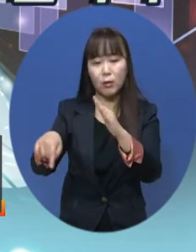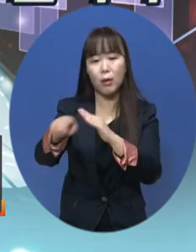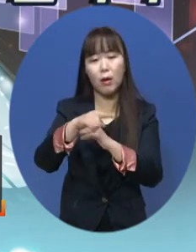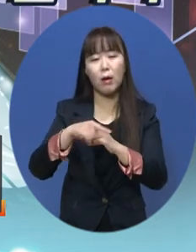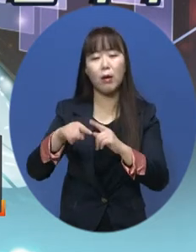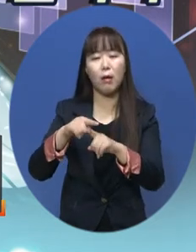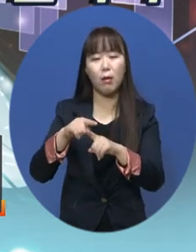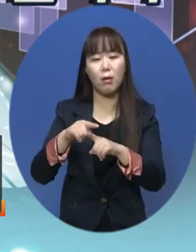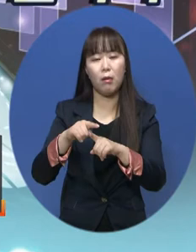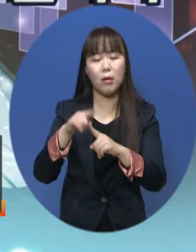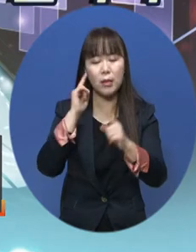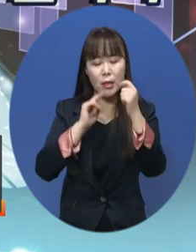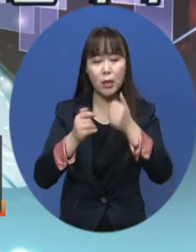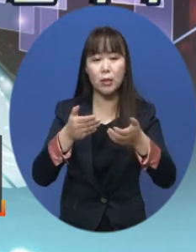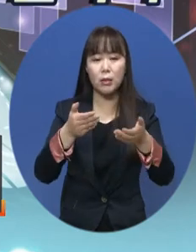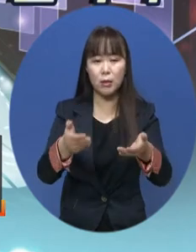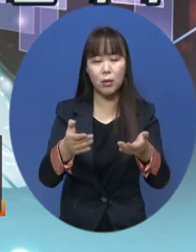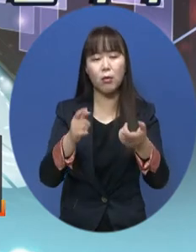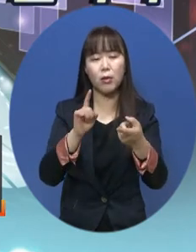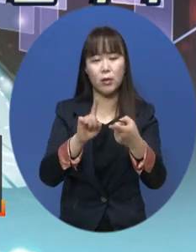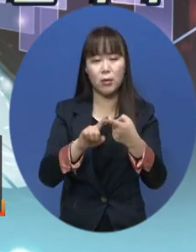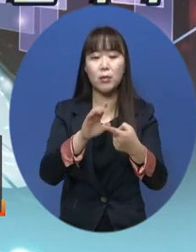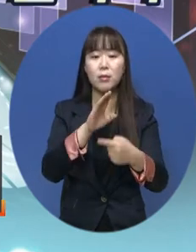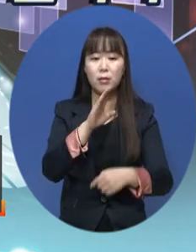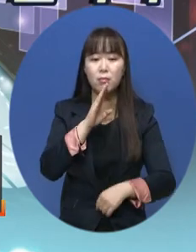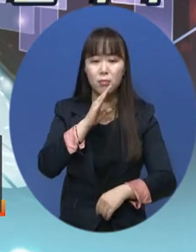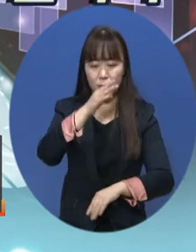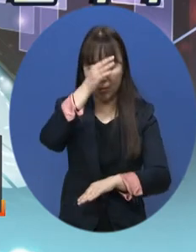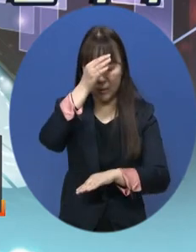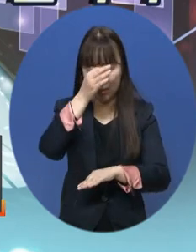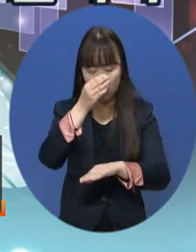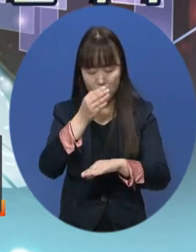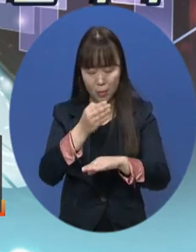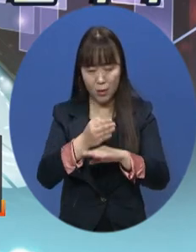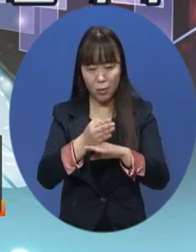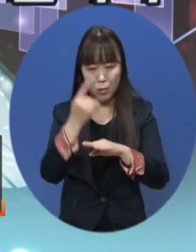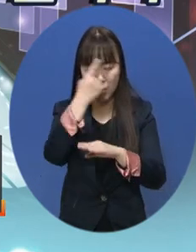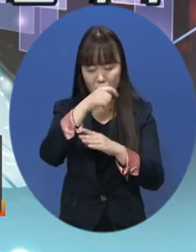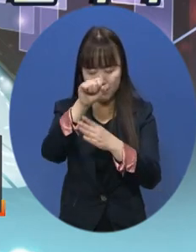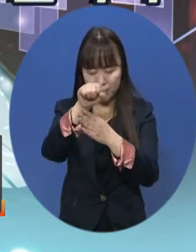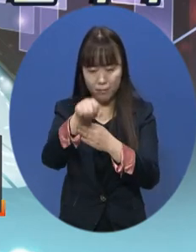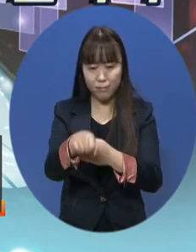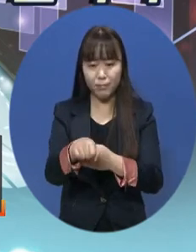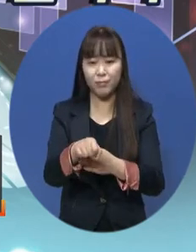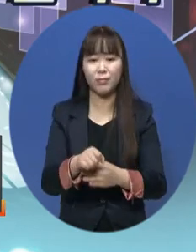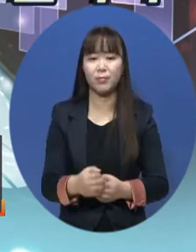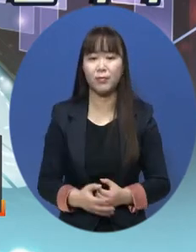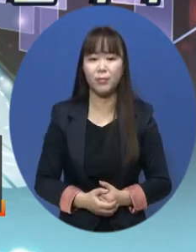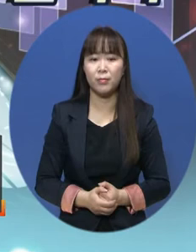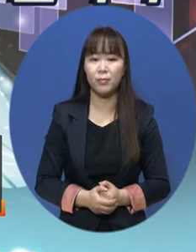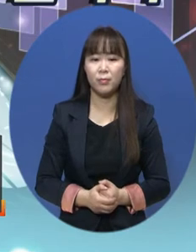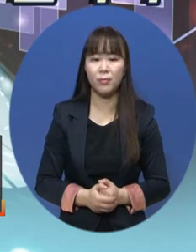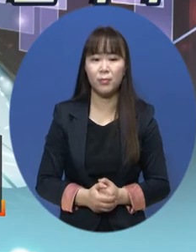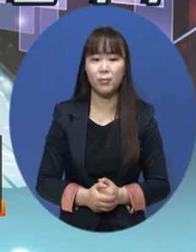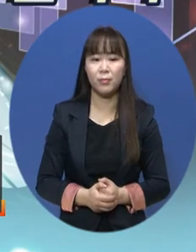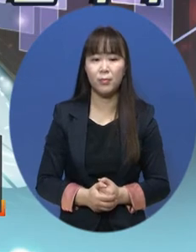본의 아니게 상처를 드린 것에 진심으로 사과드린다고 고개를